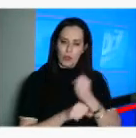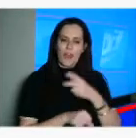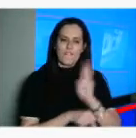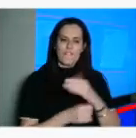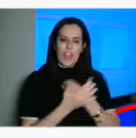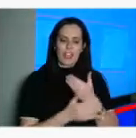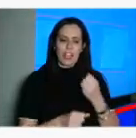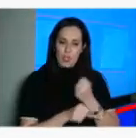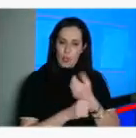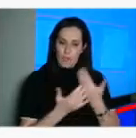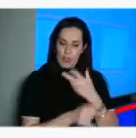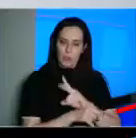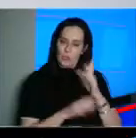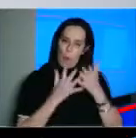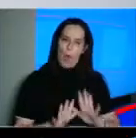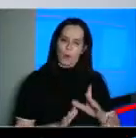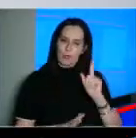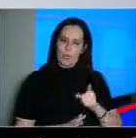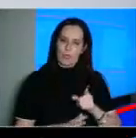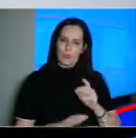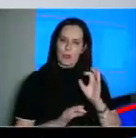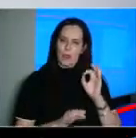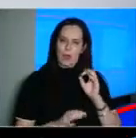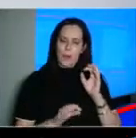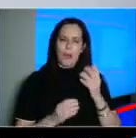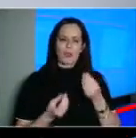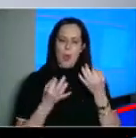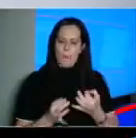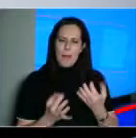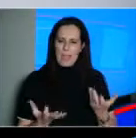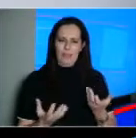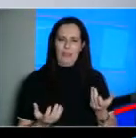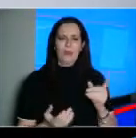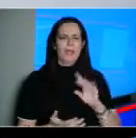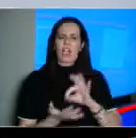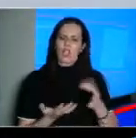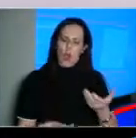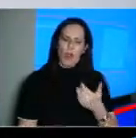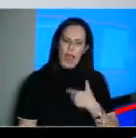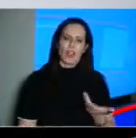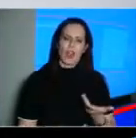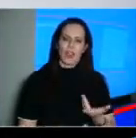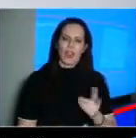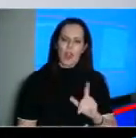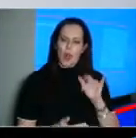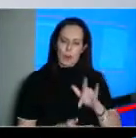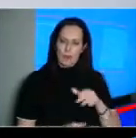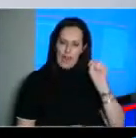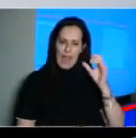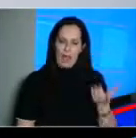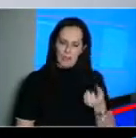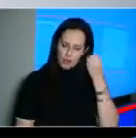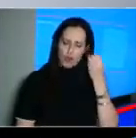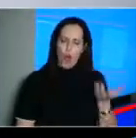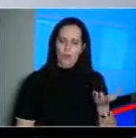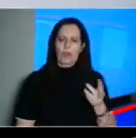פייק ניוז לעשות זה אומנות. צריך להיות פה איזה גרעין של אמת, ולא משהו שיקפיץ אותך, הרי מי כתוב אנחנו לא מתנגדים לכהניסטים, זה הרי